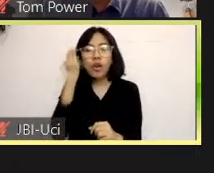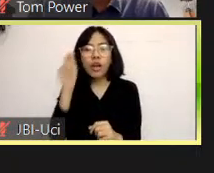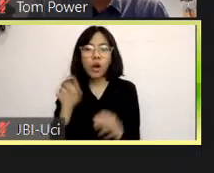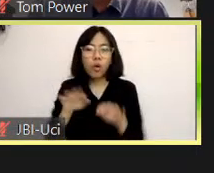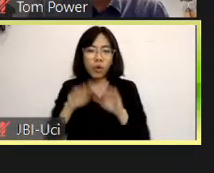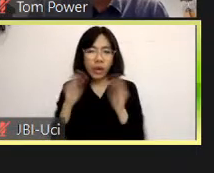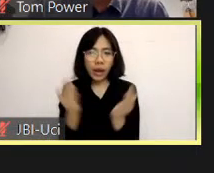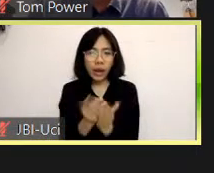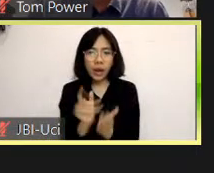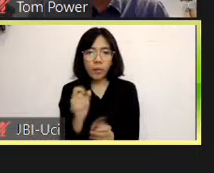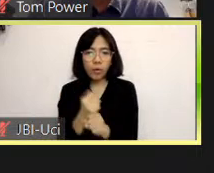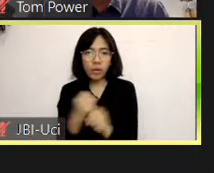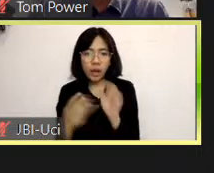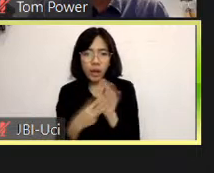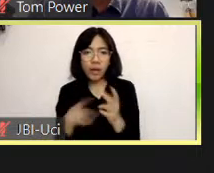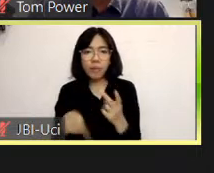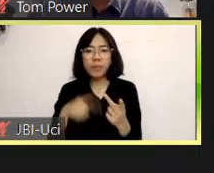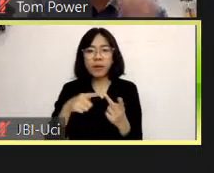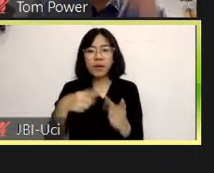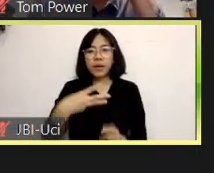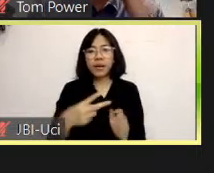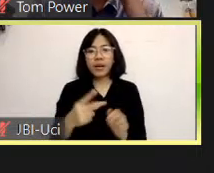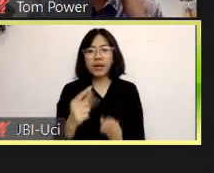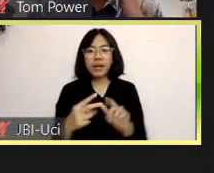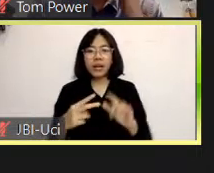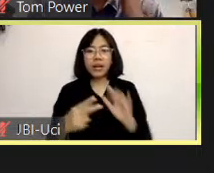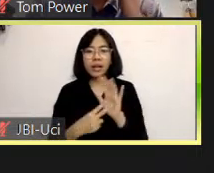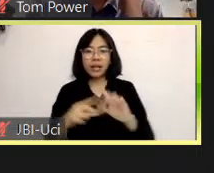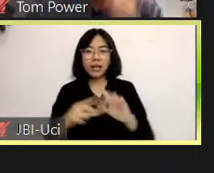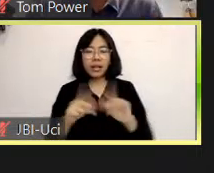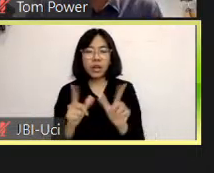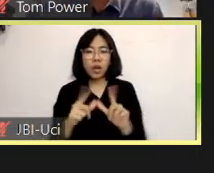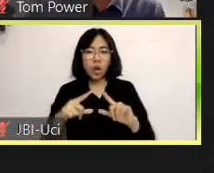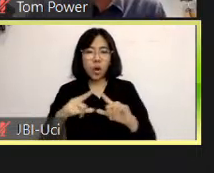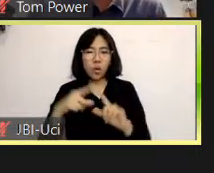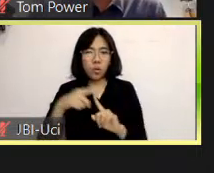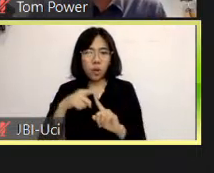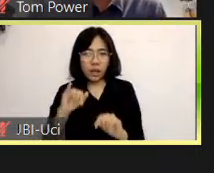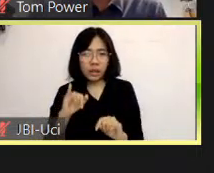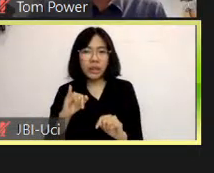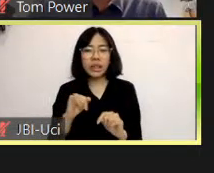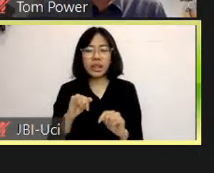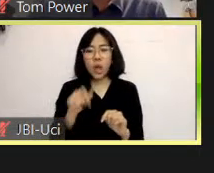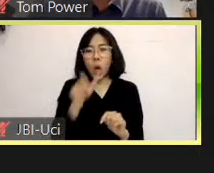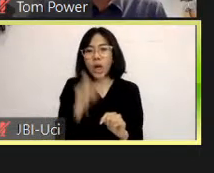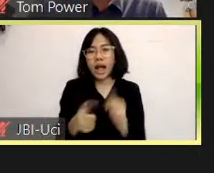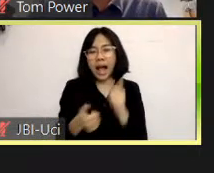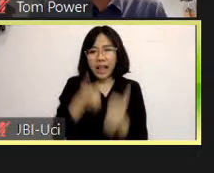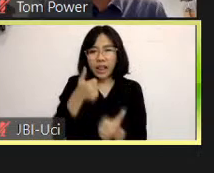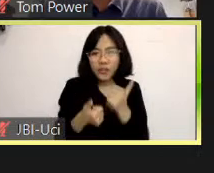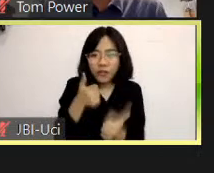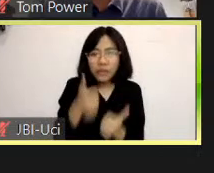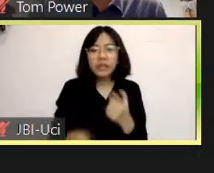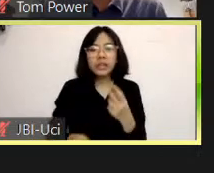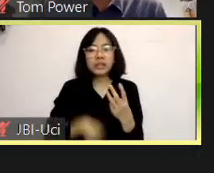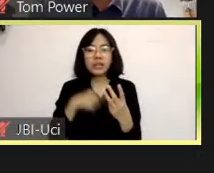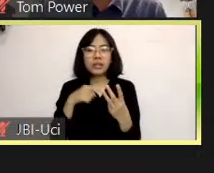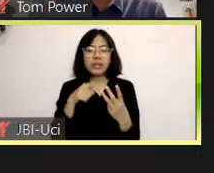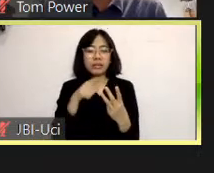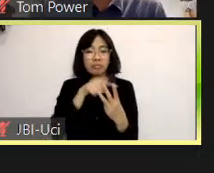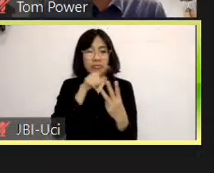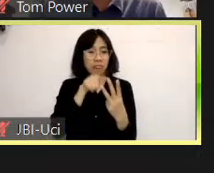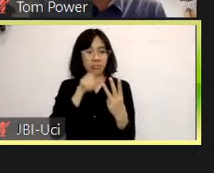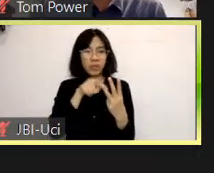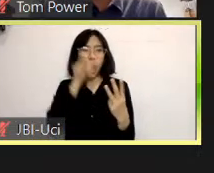itu aktivis, dan tiga orang ini memang tokoh penolak Undang-Undang Cipta Kerja di